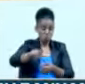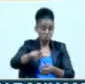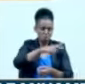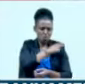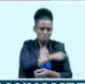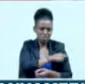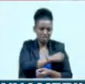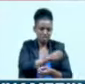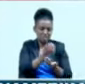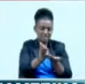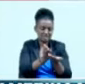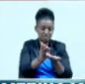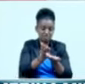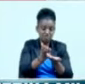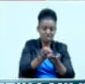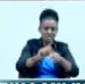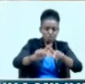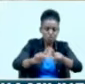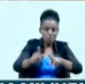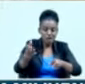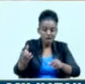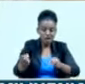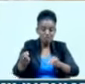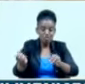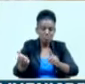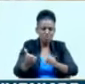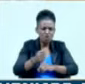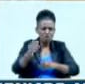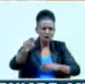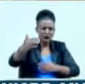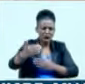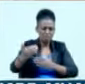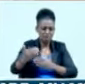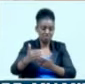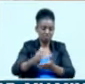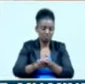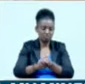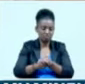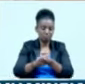santé bavuga ko hari serivisi z'ubuvuzi zinyuranye abaturage babonera hafi yabo. Dufite